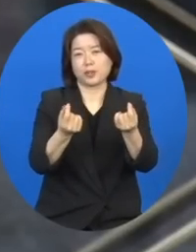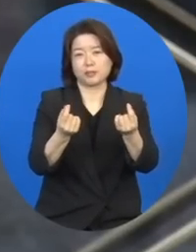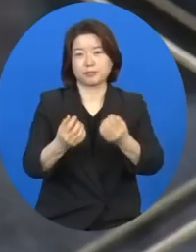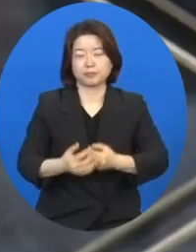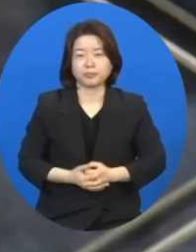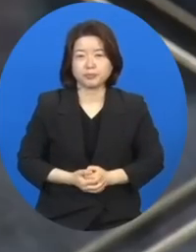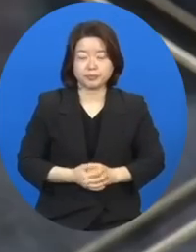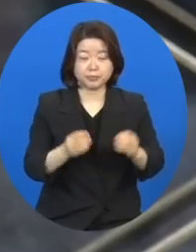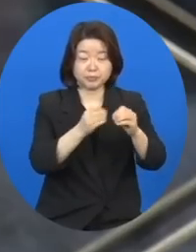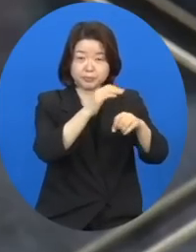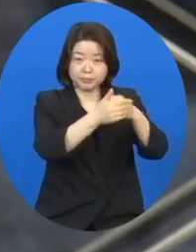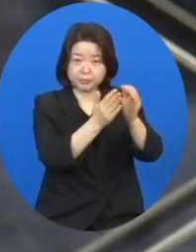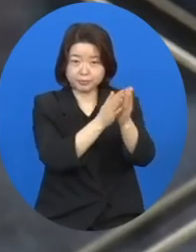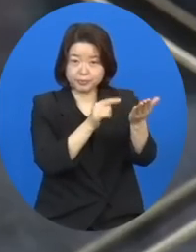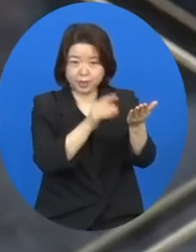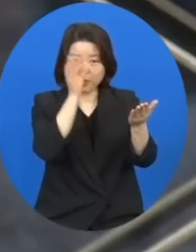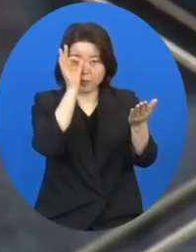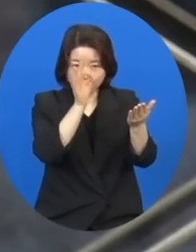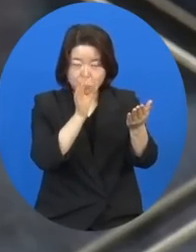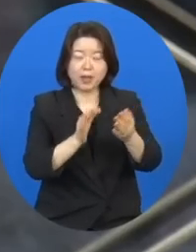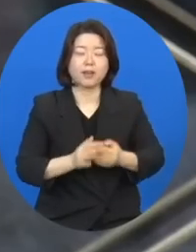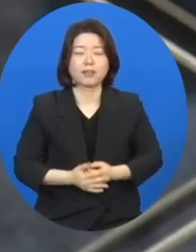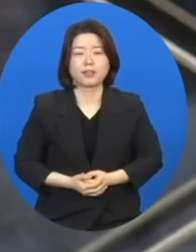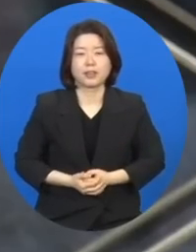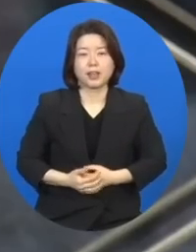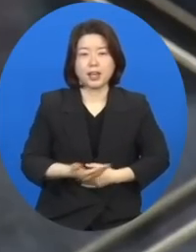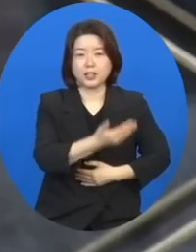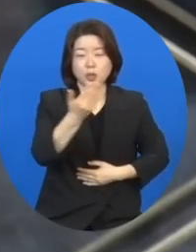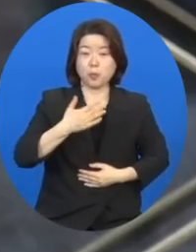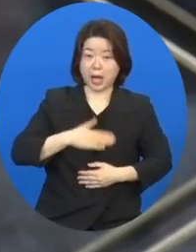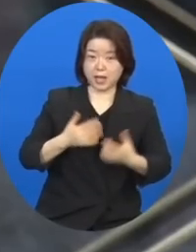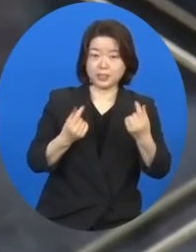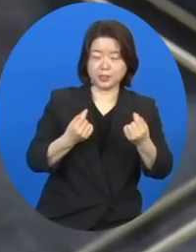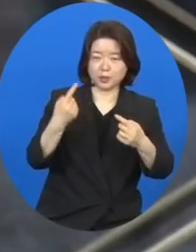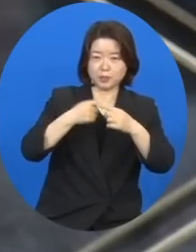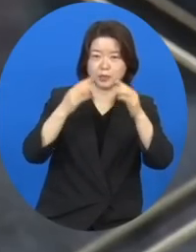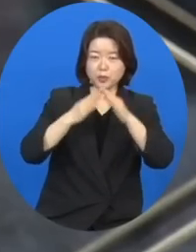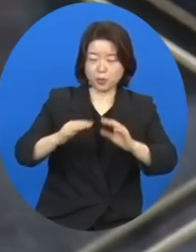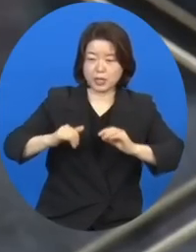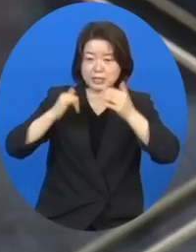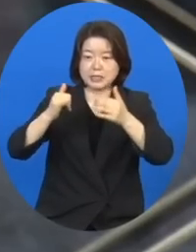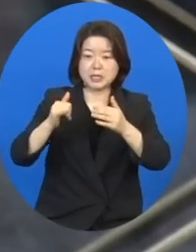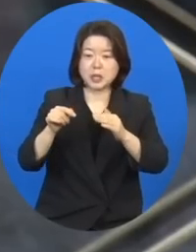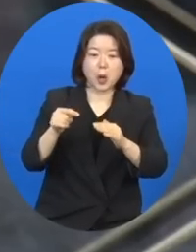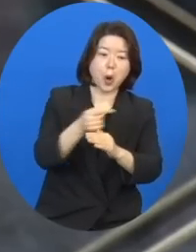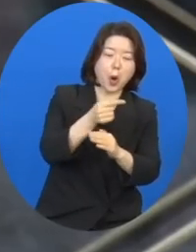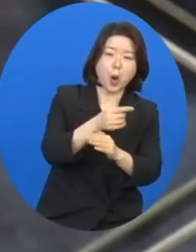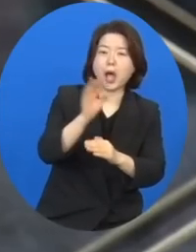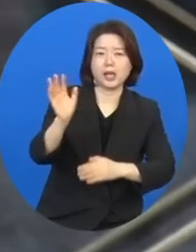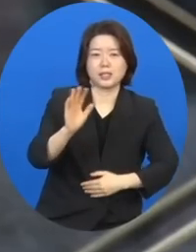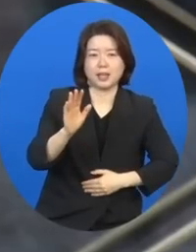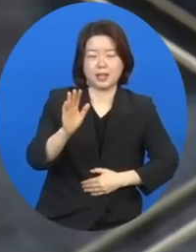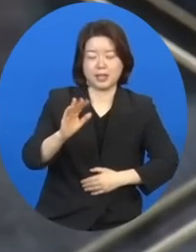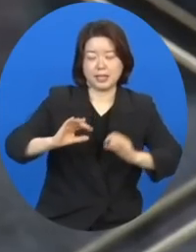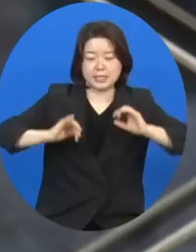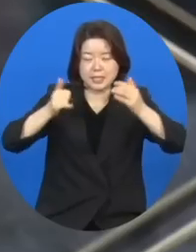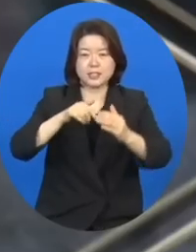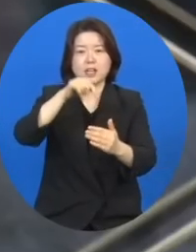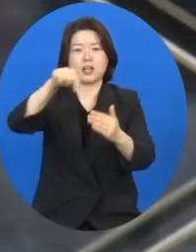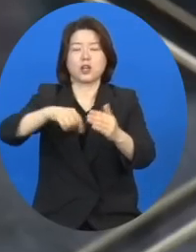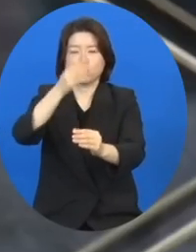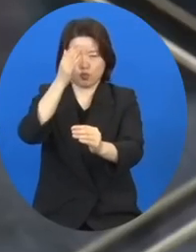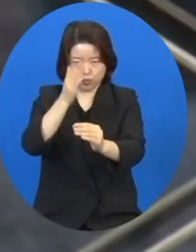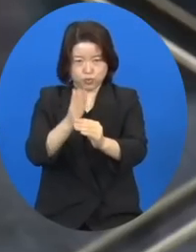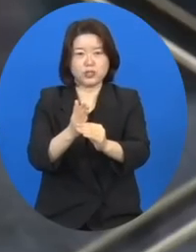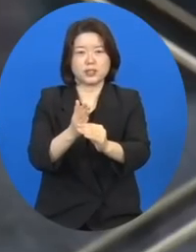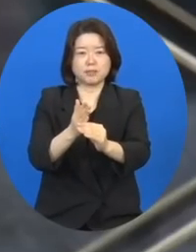메시지 성경이 이렇게 번역을 했습니다. 여러분도 알다시피 교회는 세상의 변두리가 아니라 세상의 중심입니다.